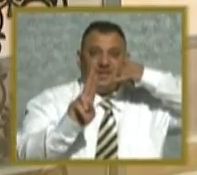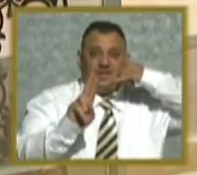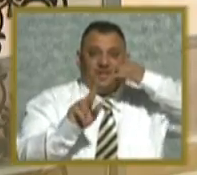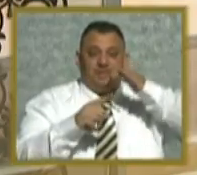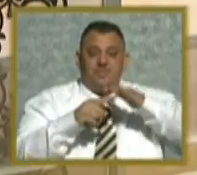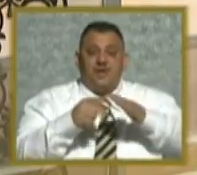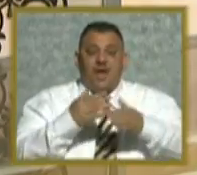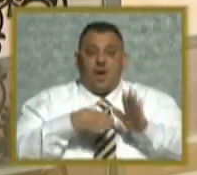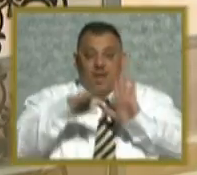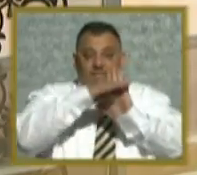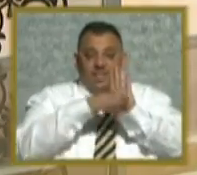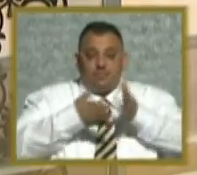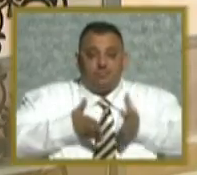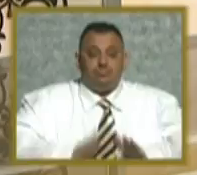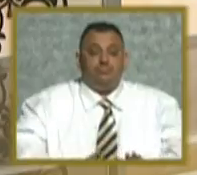في الانجاب، يعني